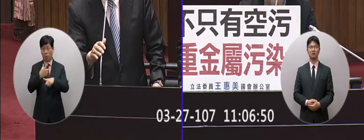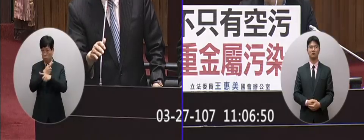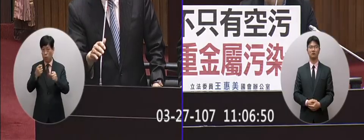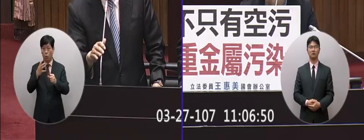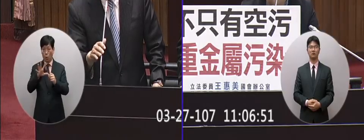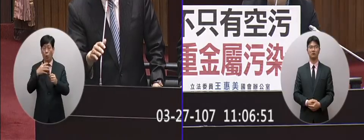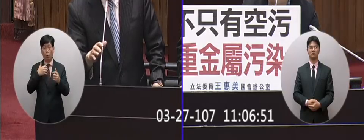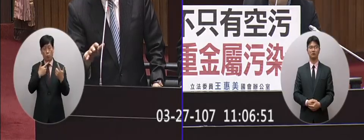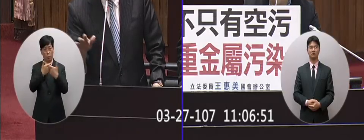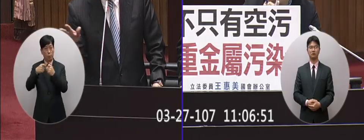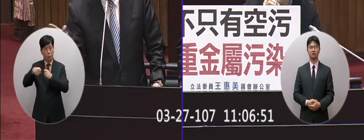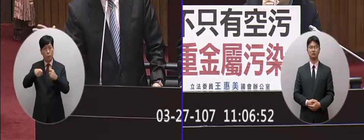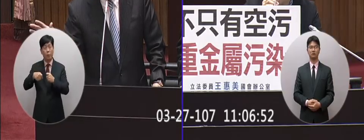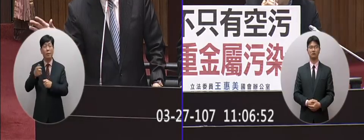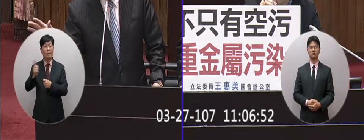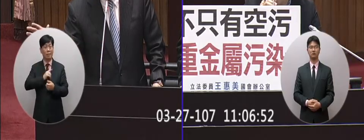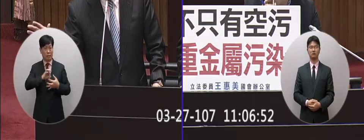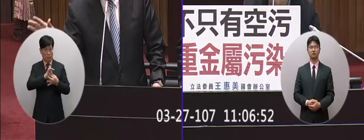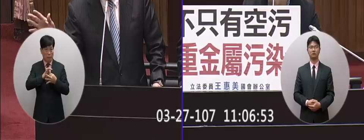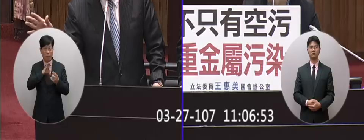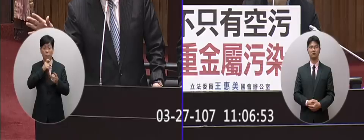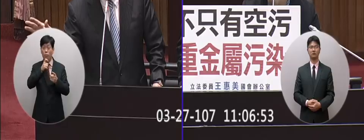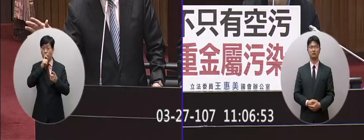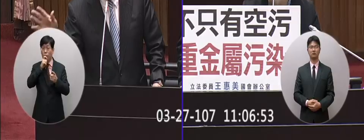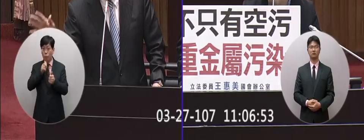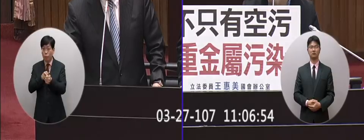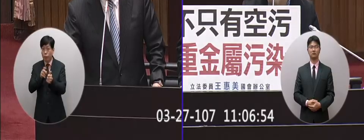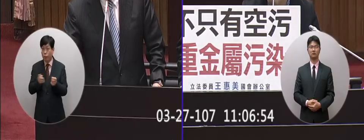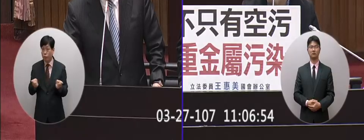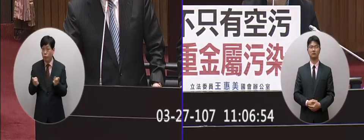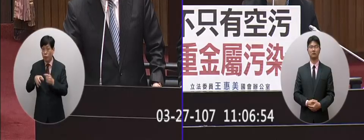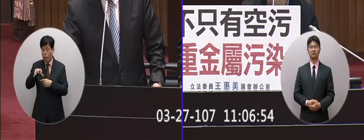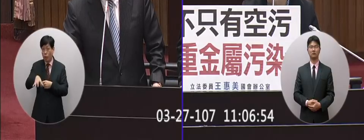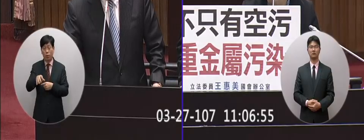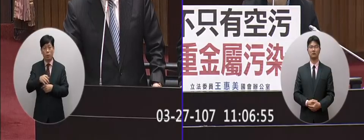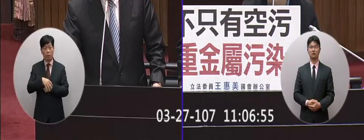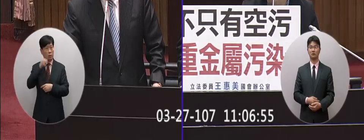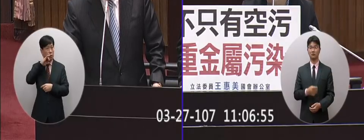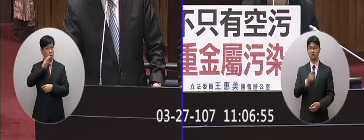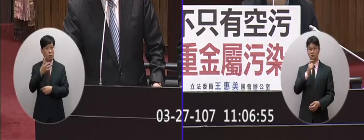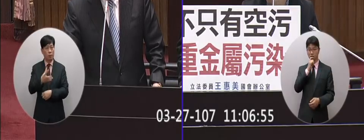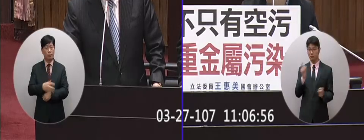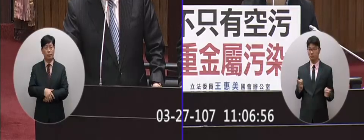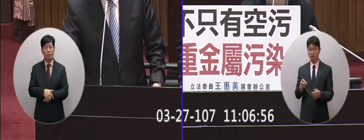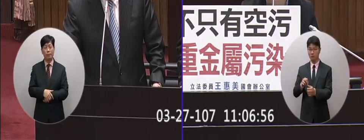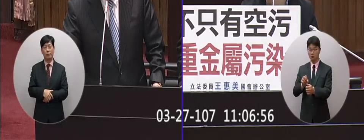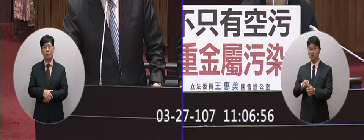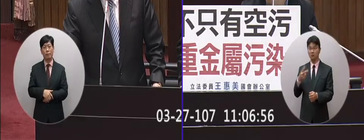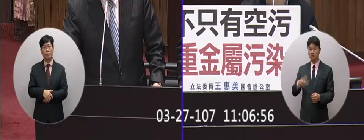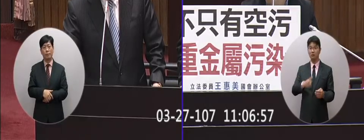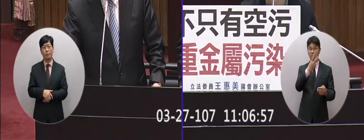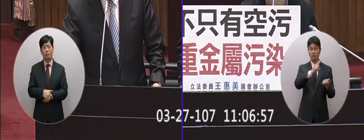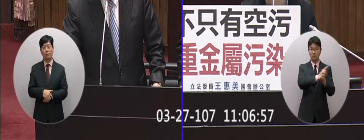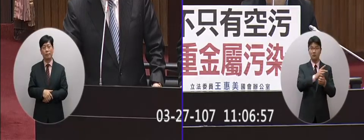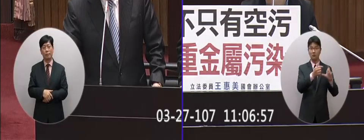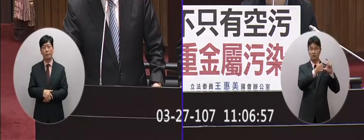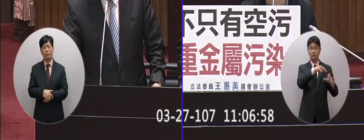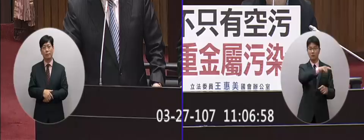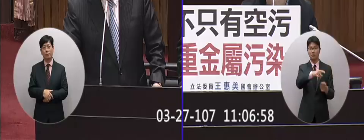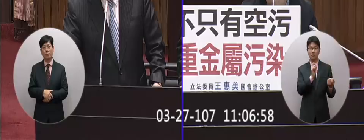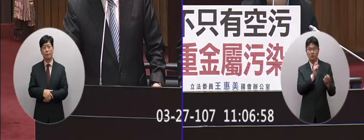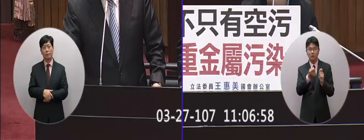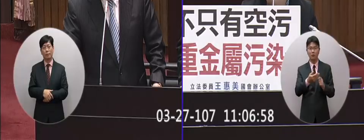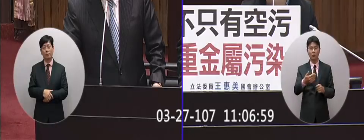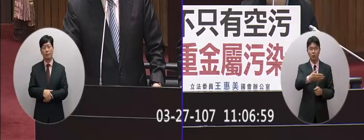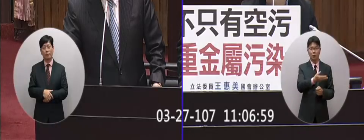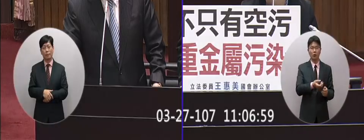有这个相关的配套啊，你关心的这个酪农，尤其彰化有好多的酪农， 不止酪农，像芳苑地区、二林地区，他们这些的养殖也是